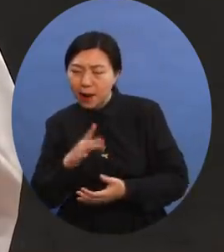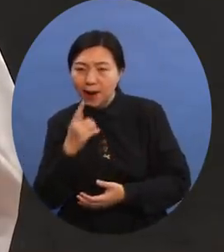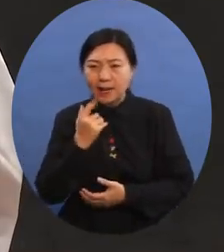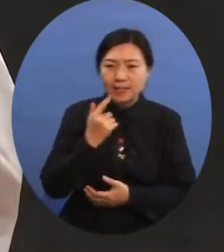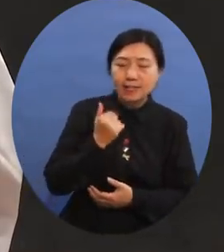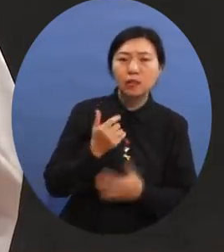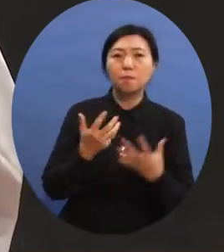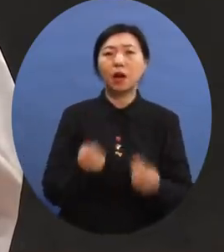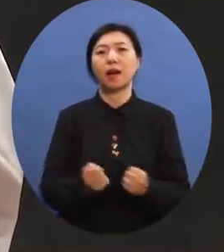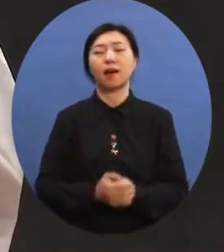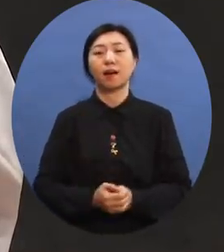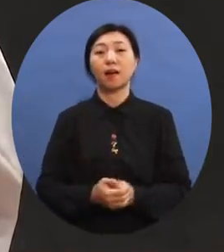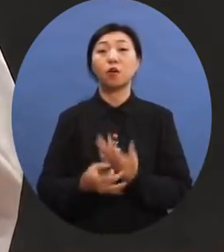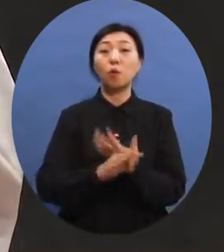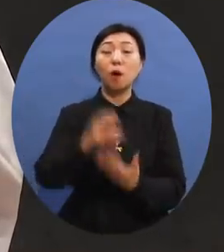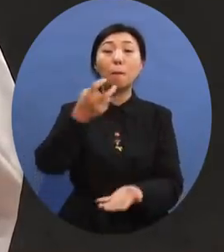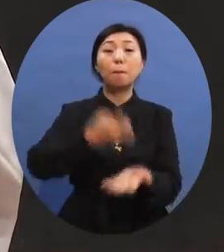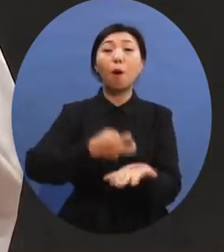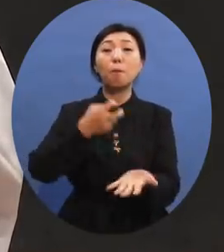가게 된다. 그러면